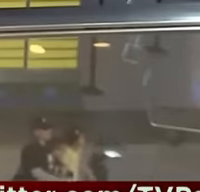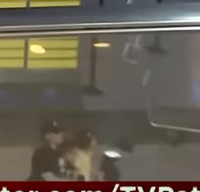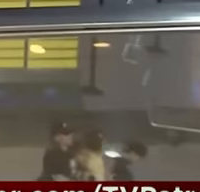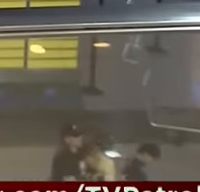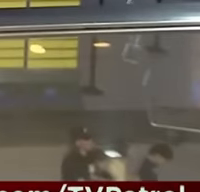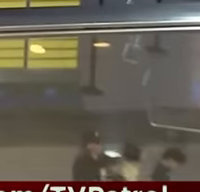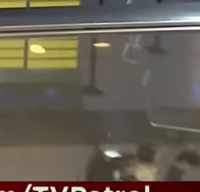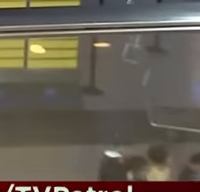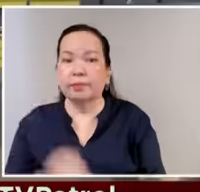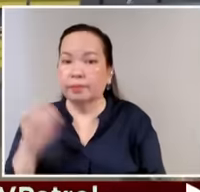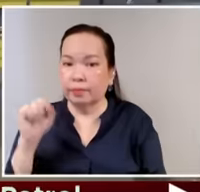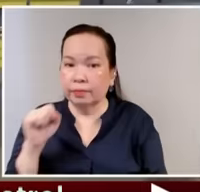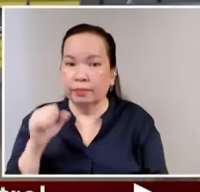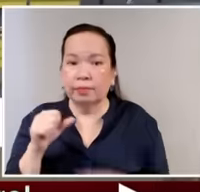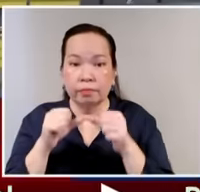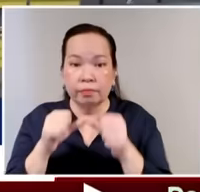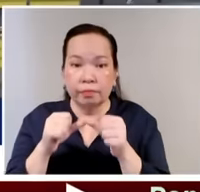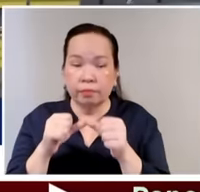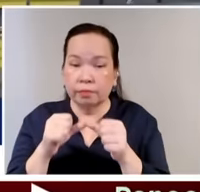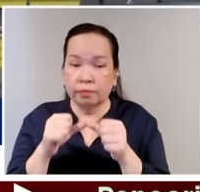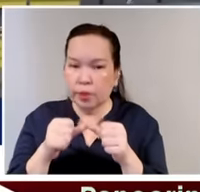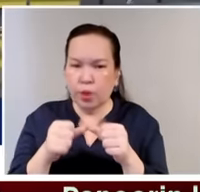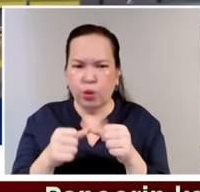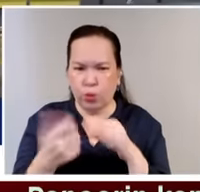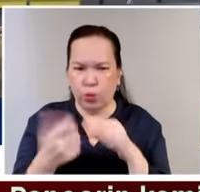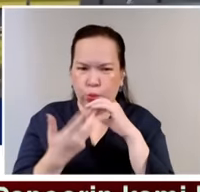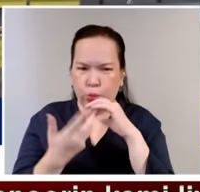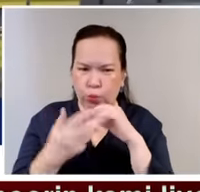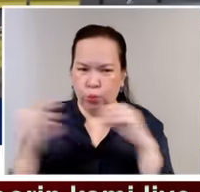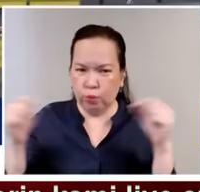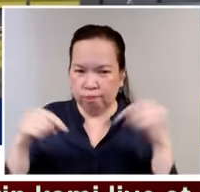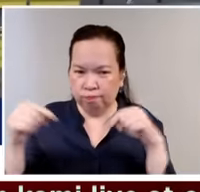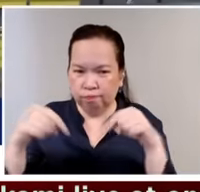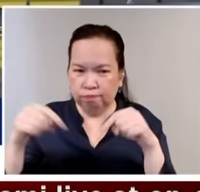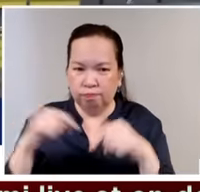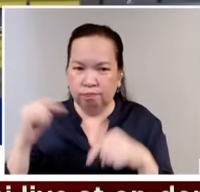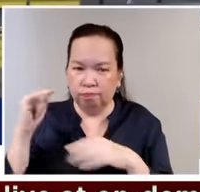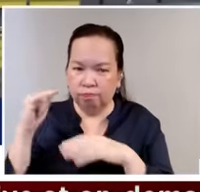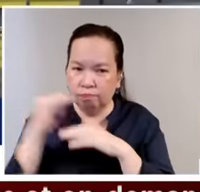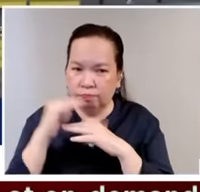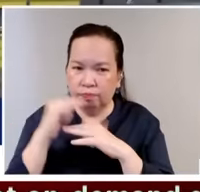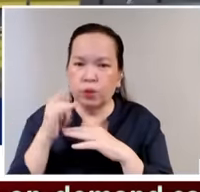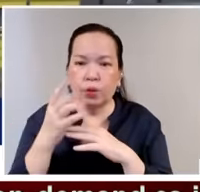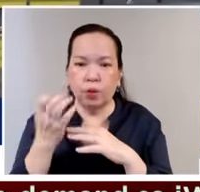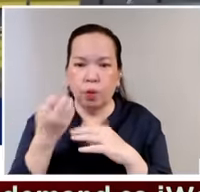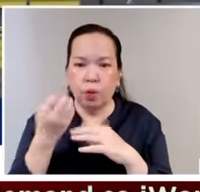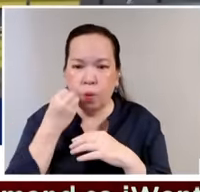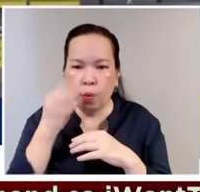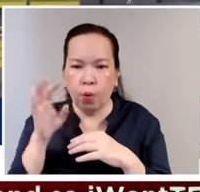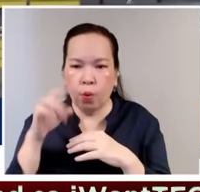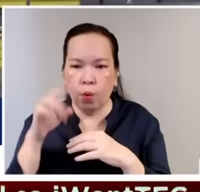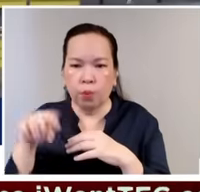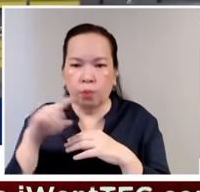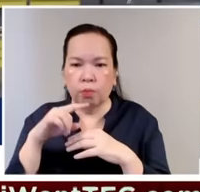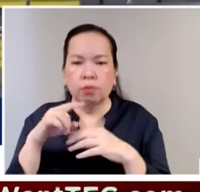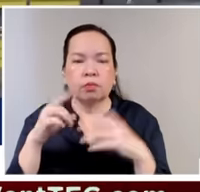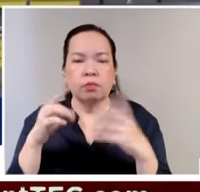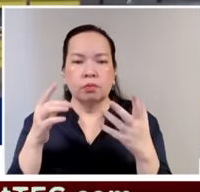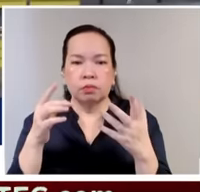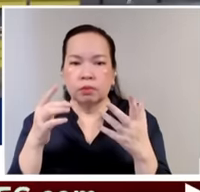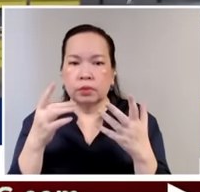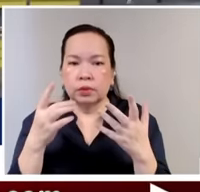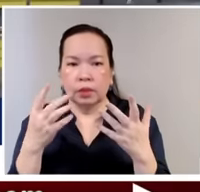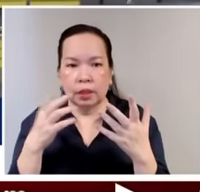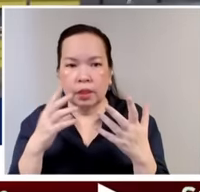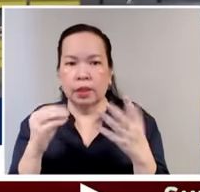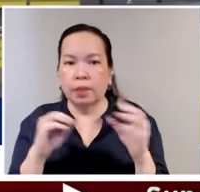Henry, tuloy-tuloy pa rin ang pagdating ng mga pasahero dito sa airport na hahabol na makauwi sa kanilang probinsya. Inilipat na rin ang ilang